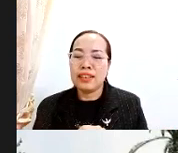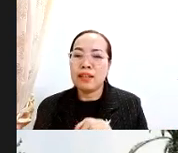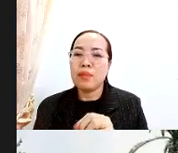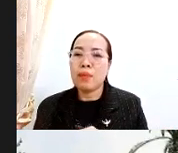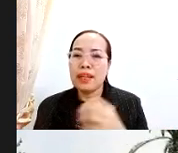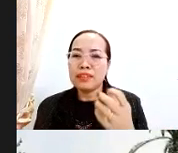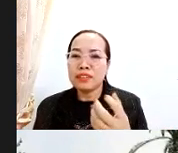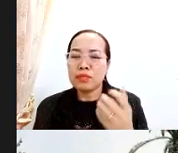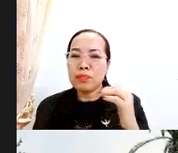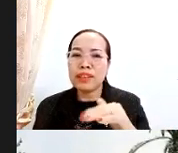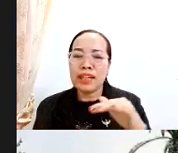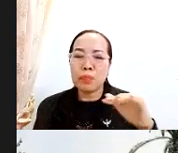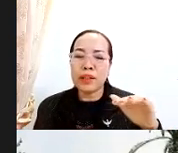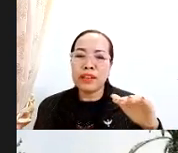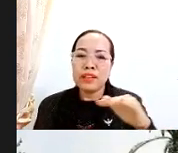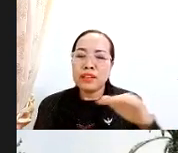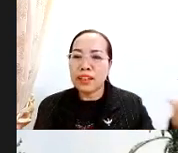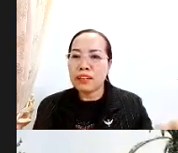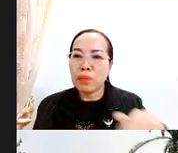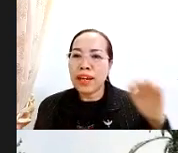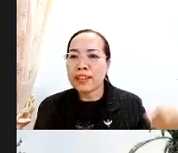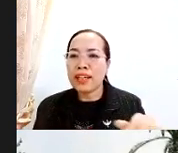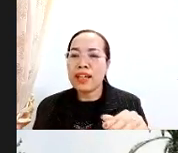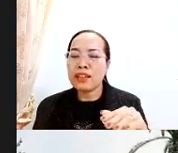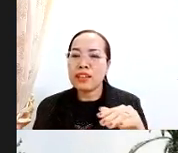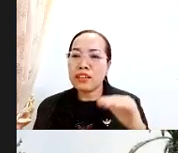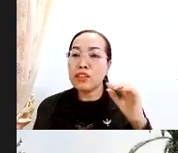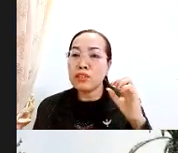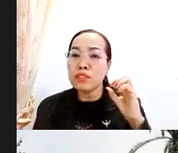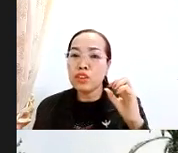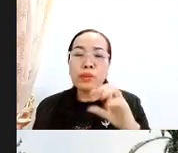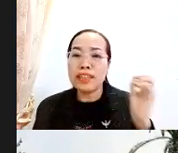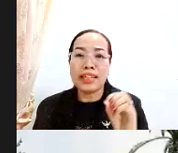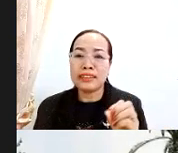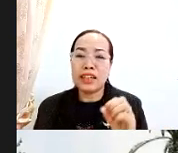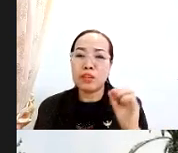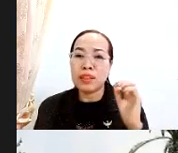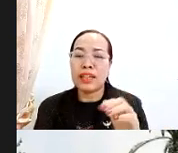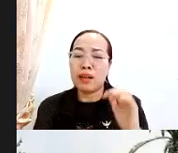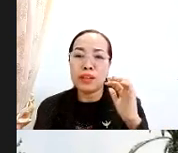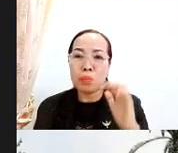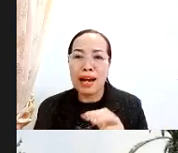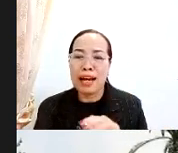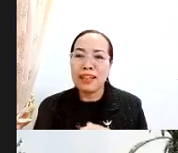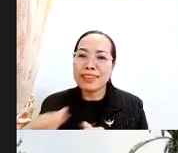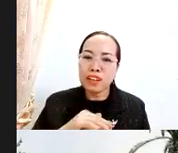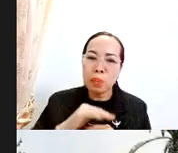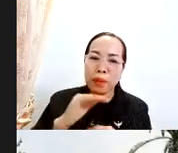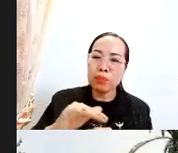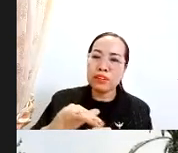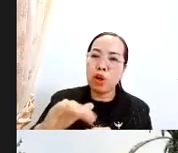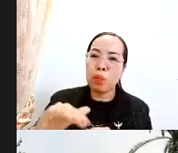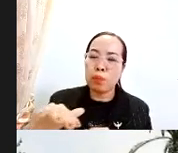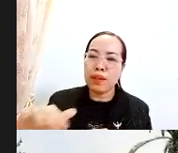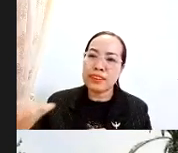chả làm bây ở bán miền tăng pi tình pe kê ấy tiết cư nhóm mà nhẹ nhảy tràn nhóm cất thao viên lồng bạc tại cho